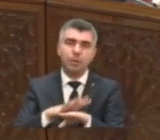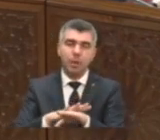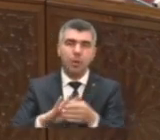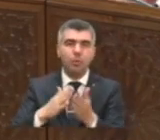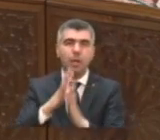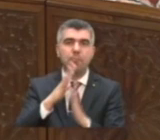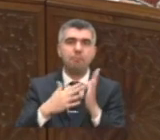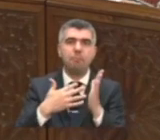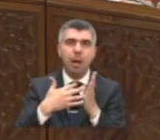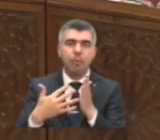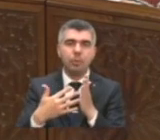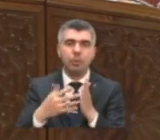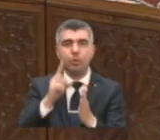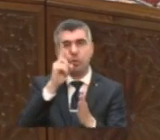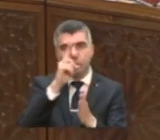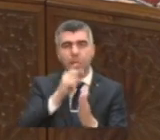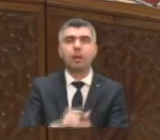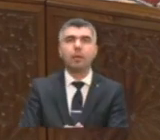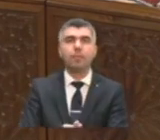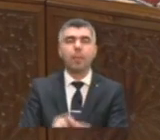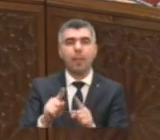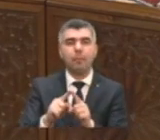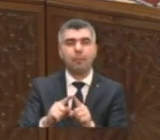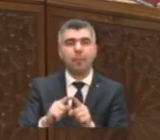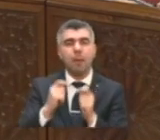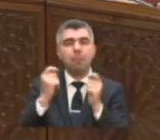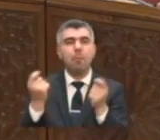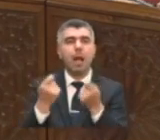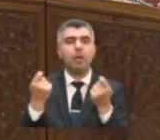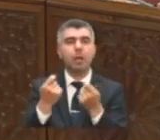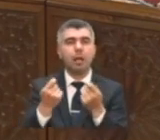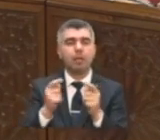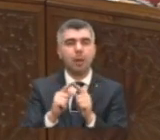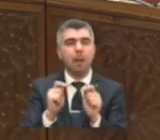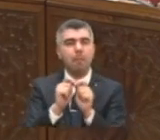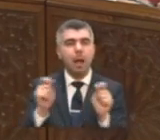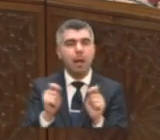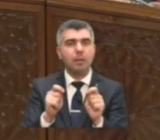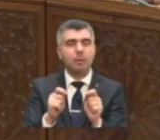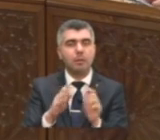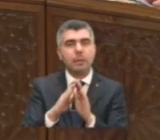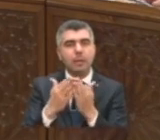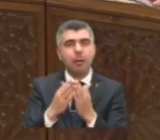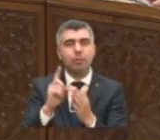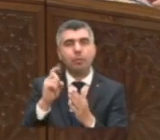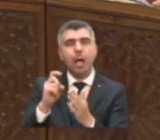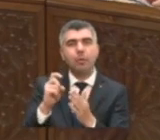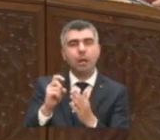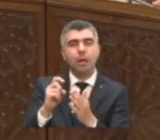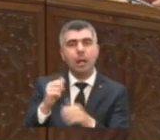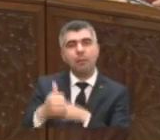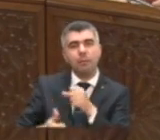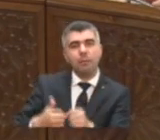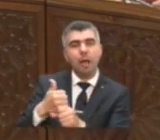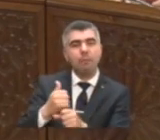برمجه. انا يعني المتوقع هو ان يولي مهرجان للكتاب في كل جهه وكل شهر من السنه باش الكتاب يكون هذا المهرجان